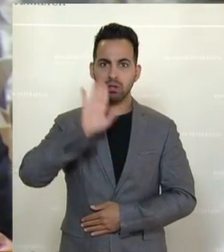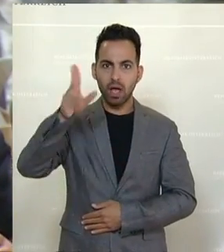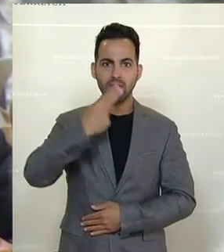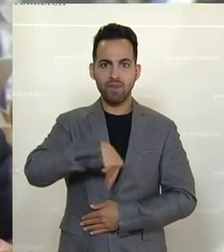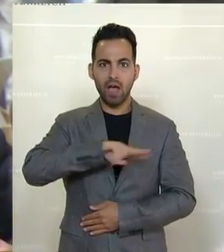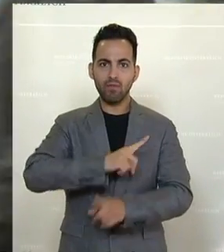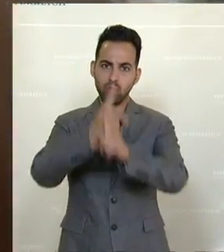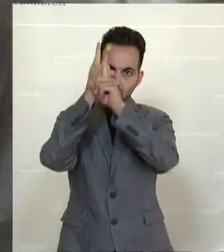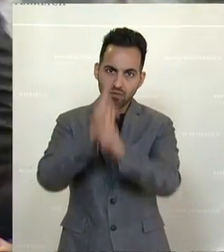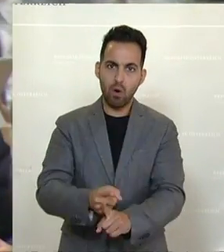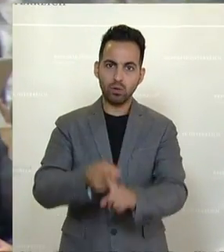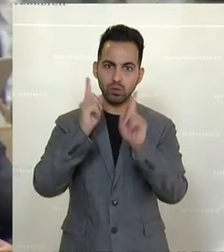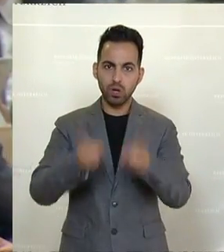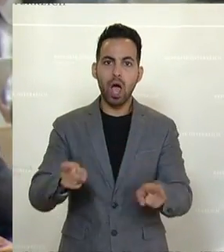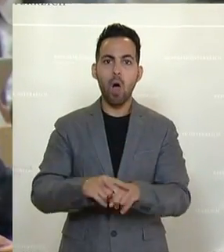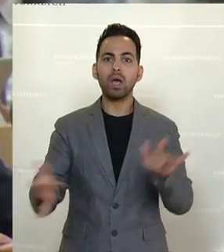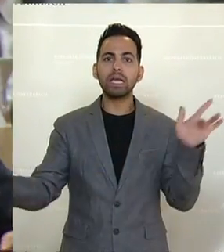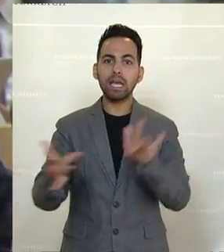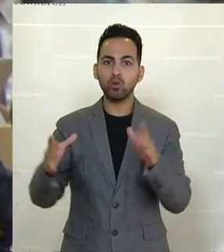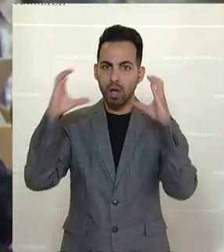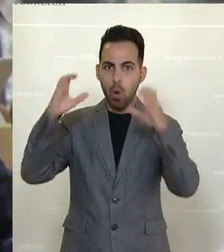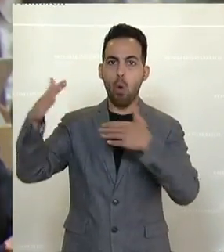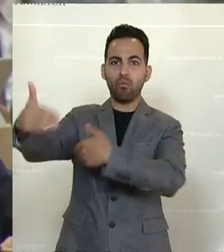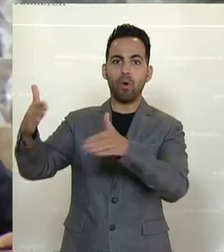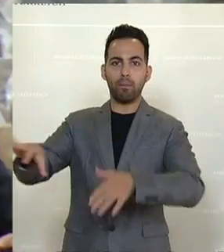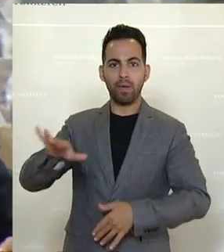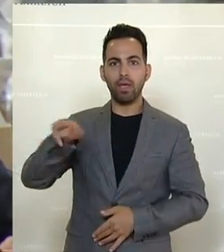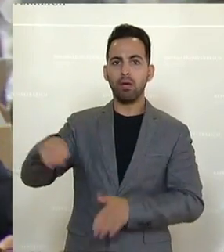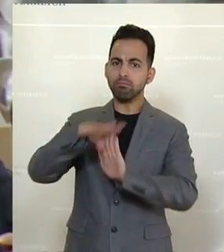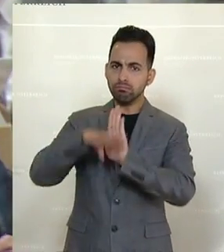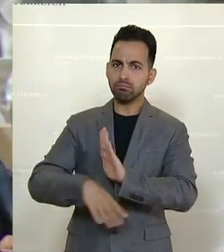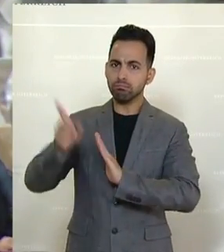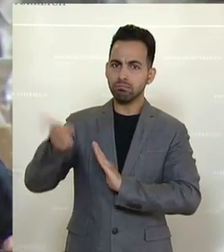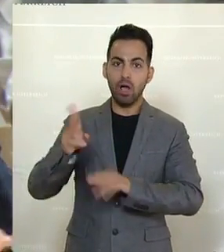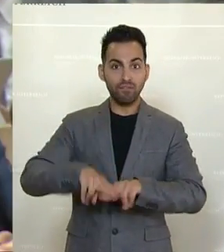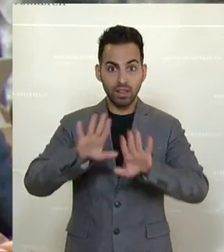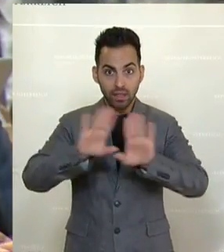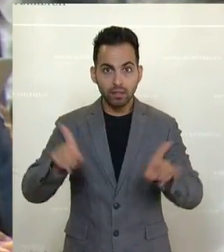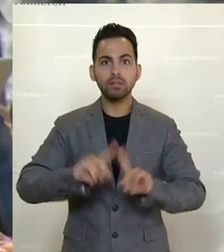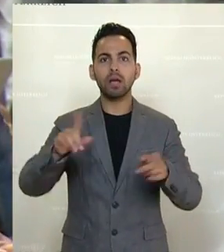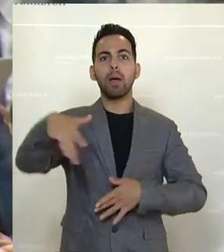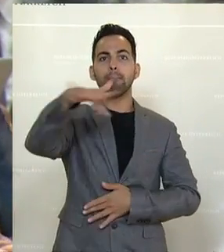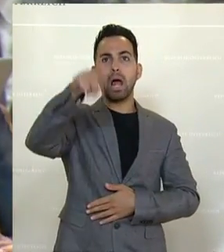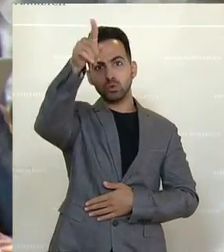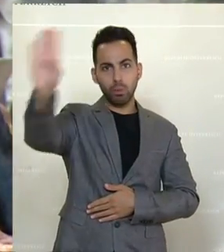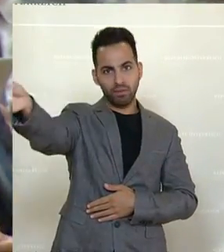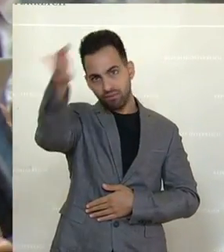Verantwortung gefälligst auch gegenüber dem ÖVP-Sektor in diesem Haus nach. Ansonsten sollten Sie den Platz da oben